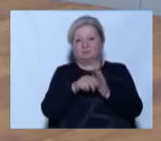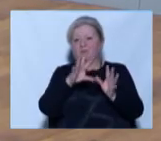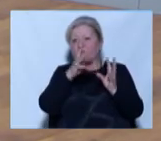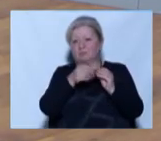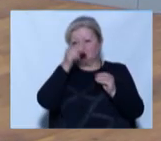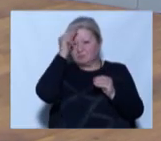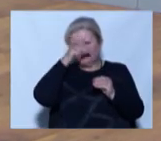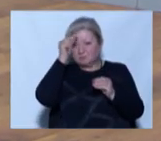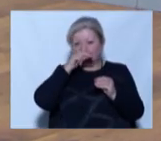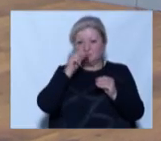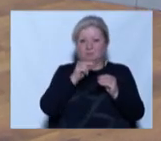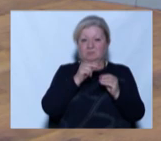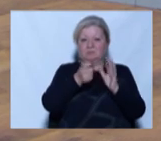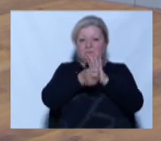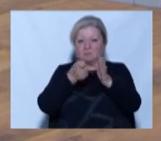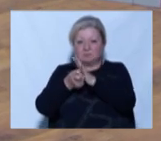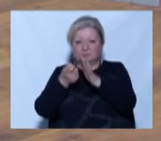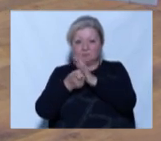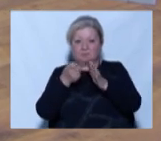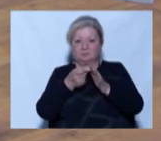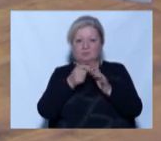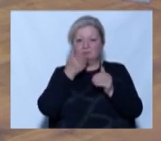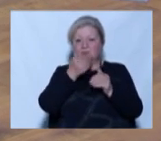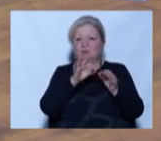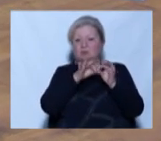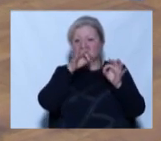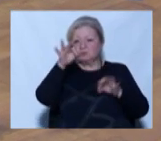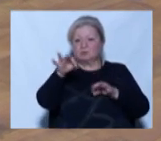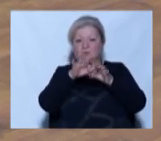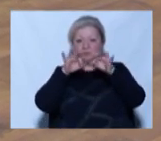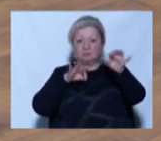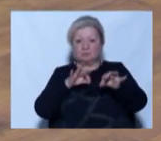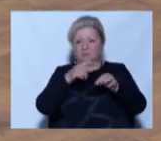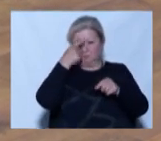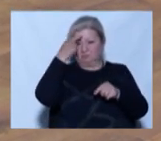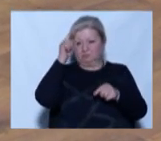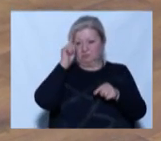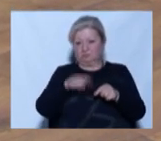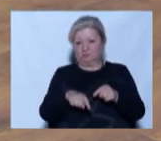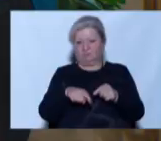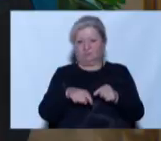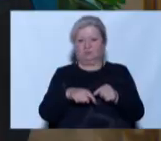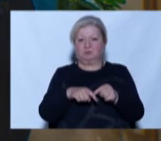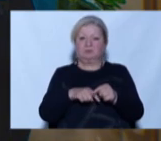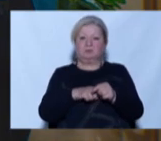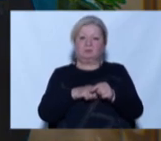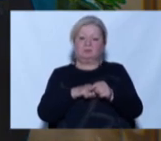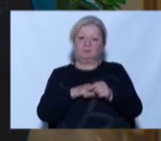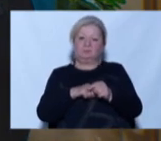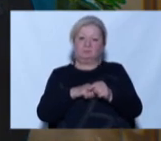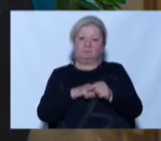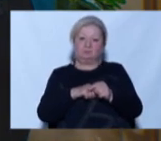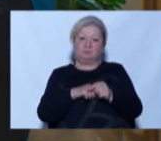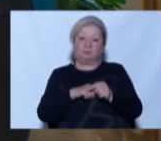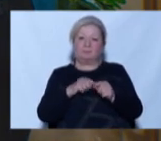შეისწავლა ეს დედამიწა, რომ მისი ზომებიც კი განსაზღვრა. შექმნა გრძედები და განედები. რატომ?